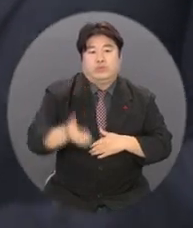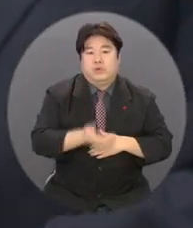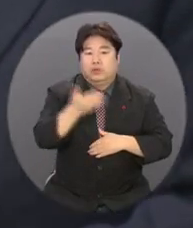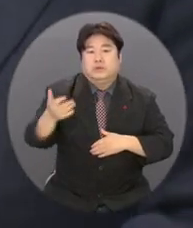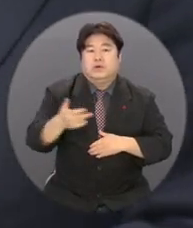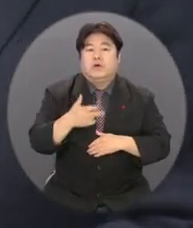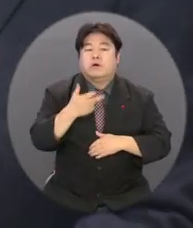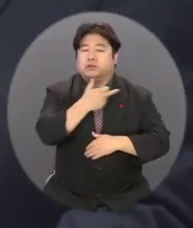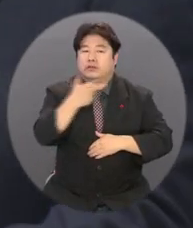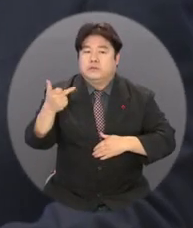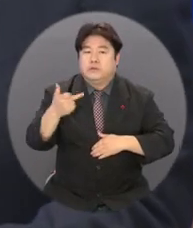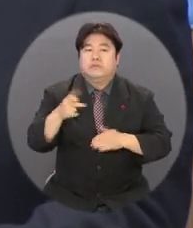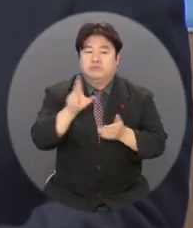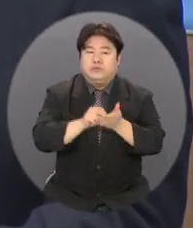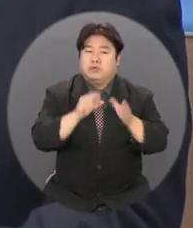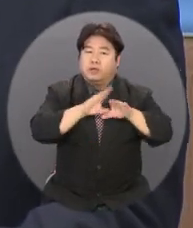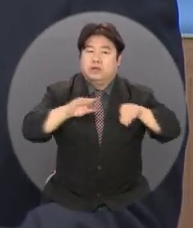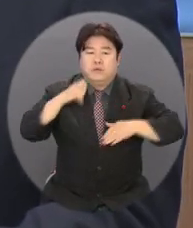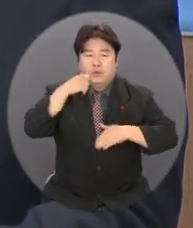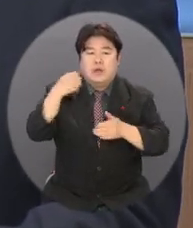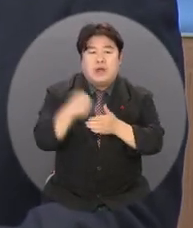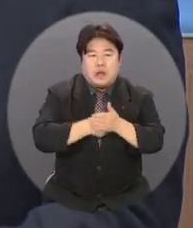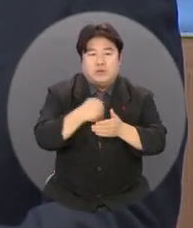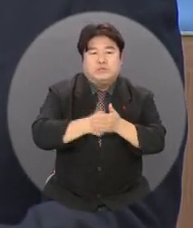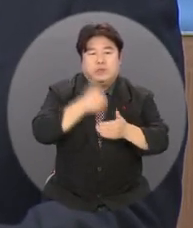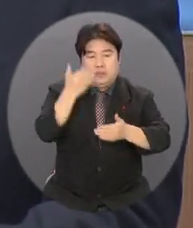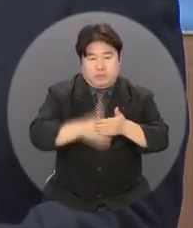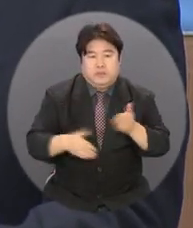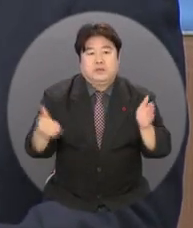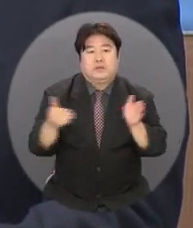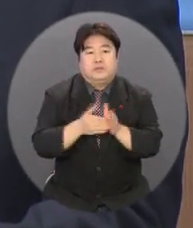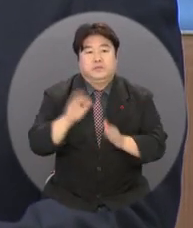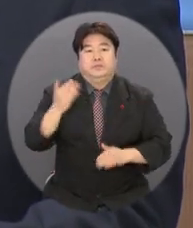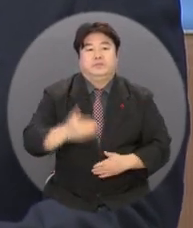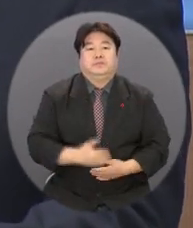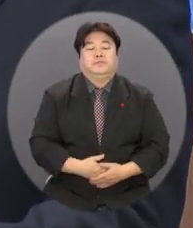못하고 아쉬움만 남긴 채 마무리됐습니다. MBC 뉴스 송정근입니다.